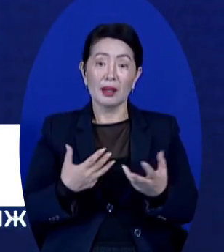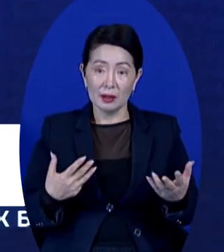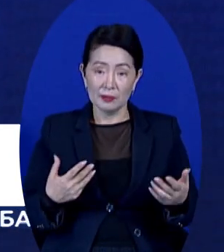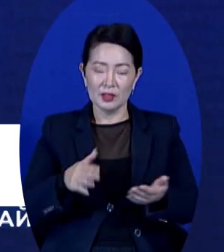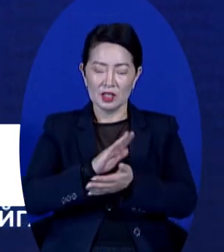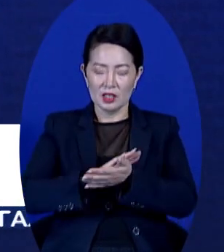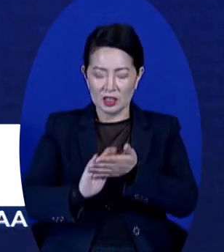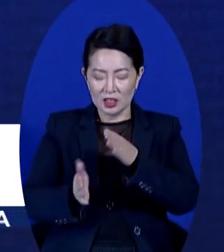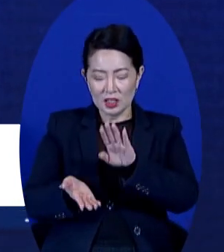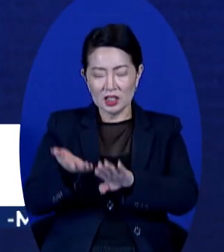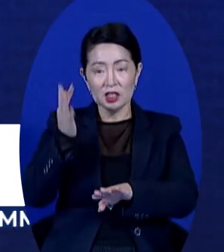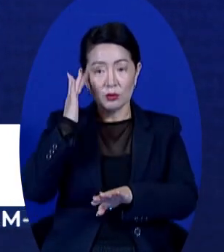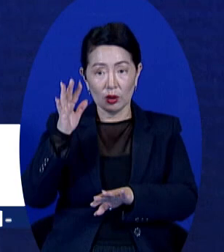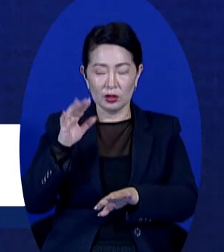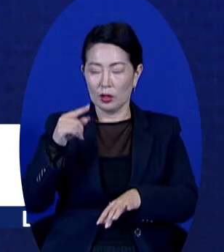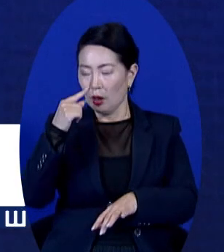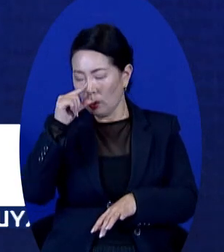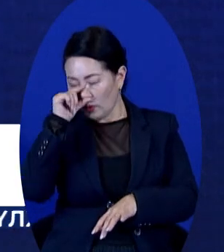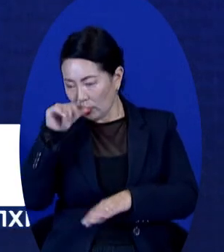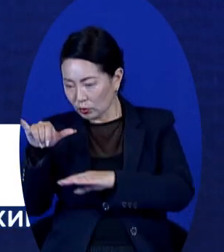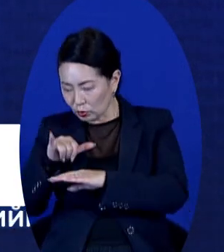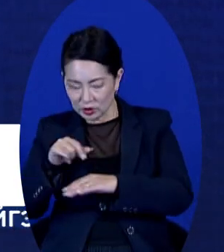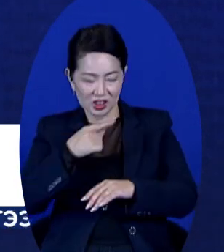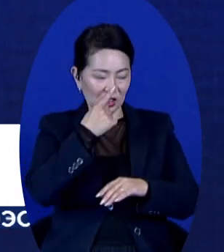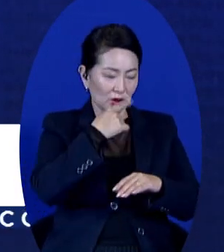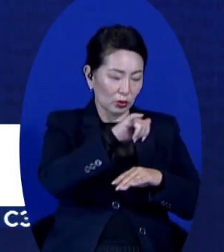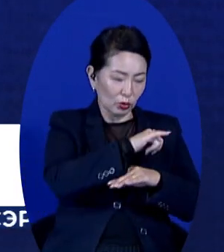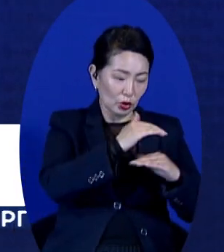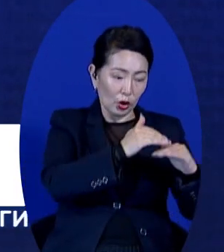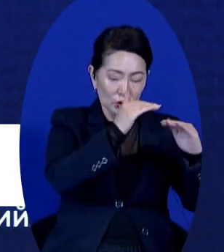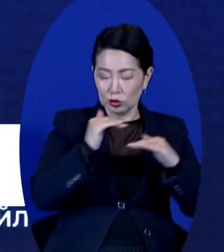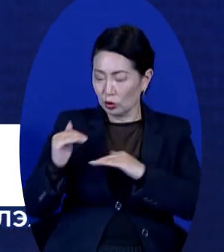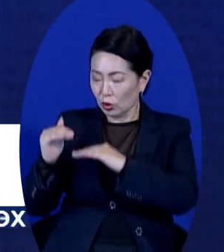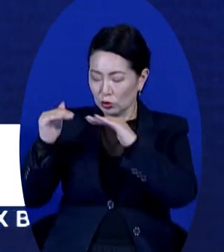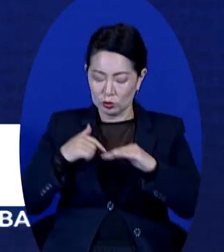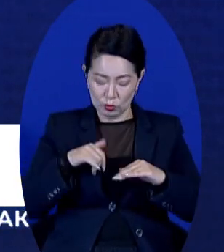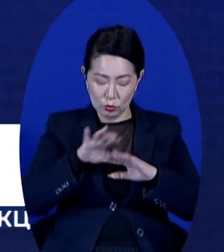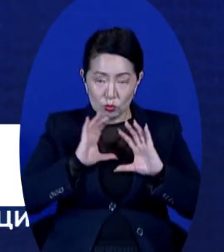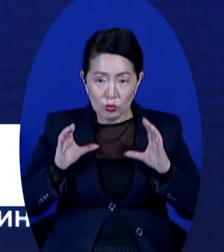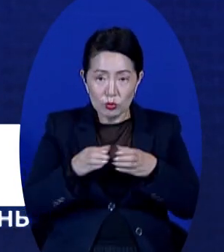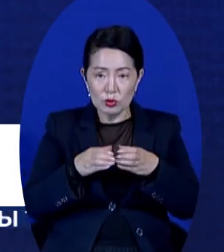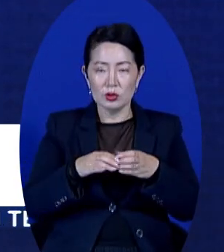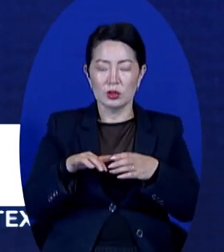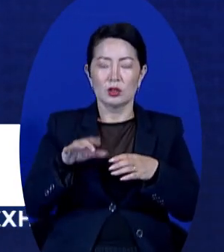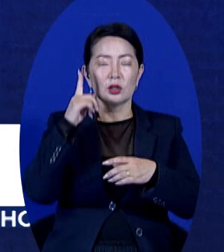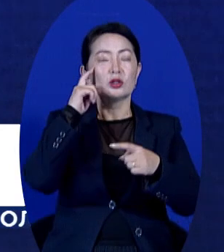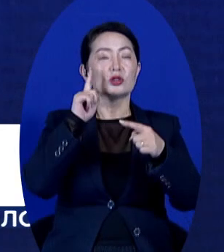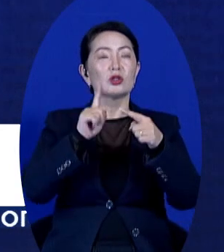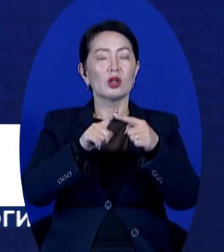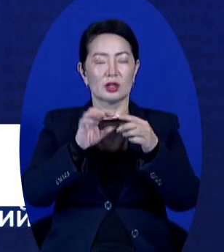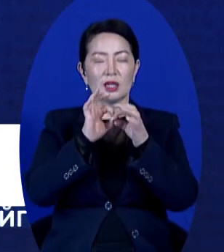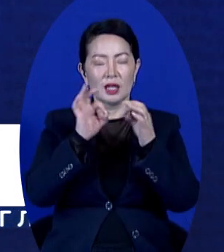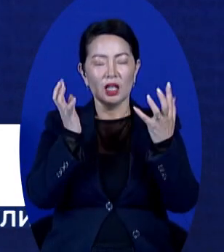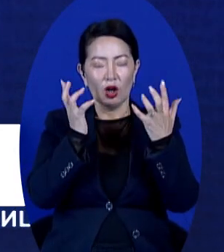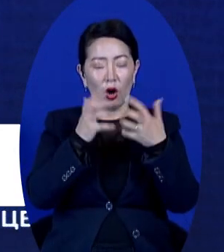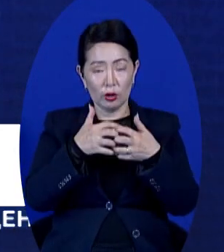боловсруулахдаа Оросын холбооны улс бүгд найрамдах хятад ард улсын хөгжлийн бодлого төлөвлөлт болон бүс нутгийн улс орнуудын зорилготой наривчлан уялдуулсан болохыг